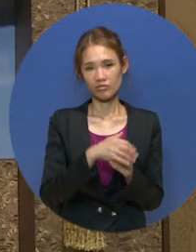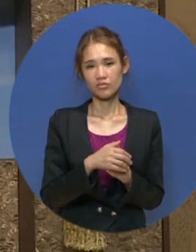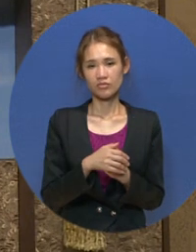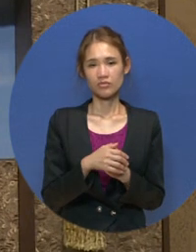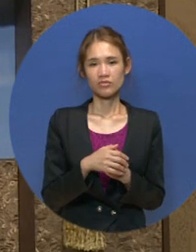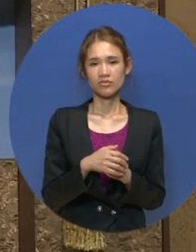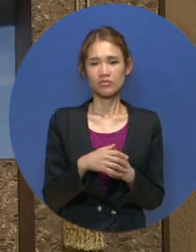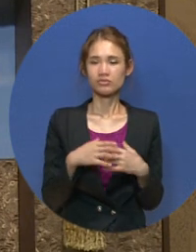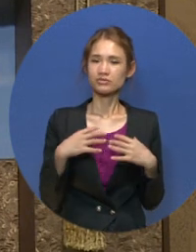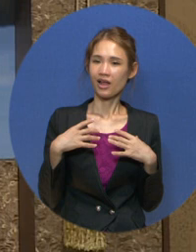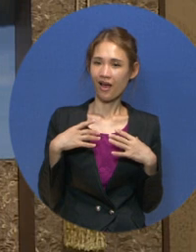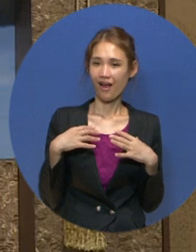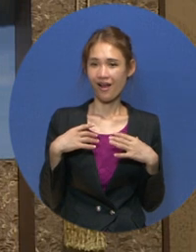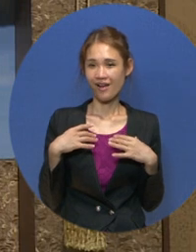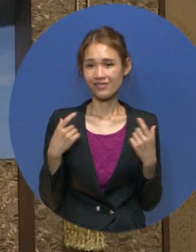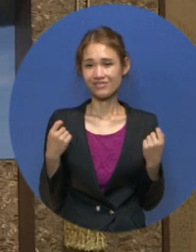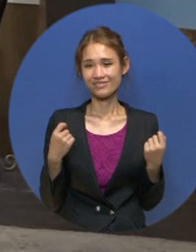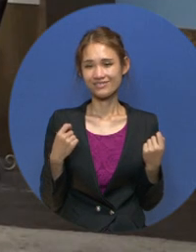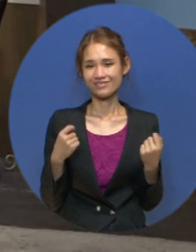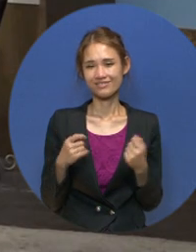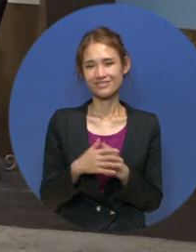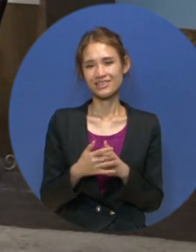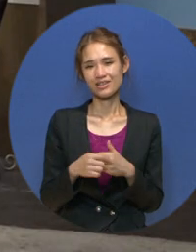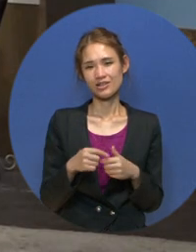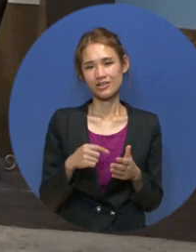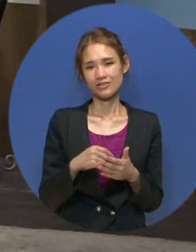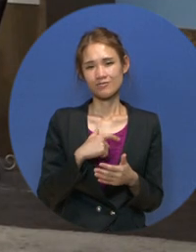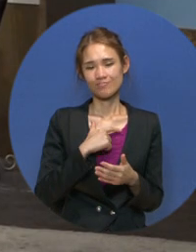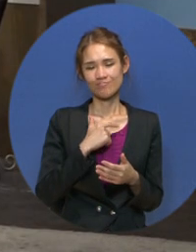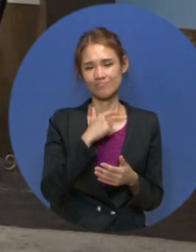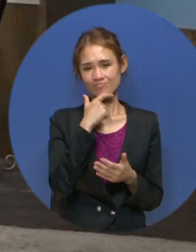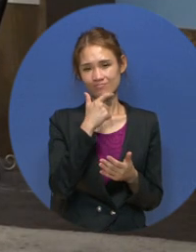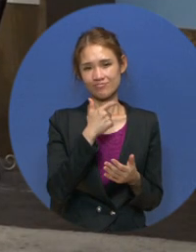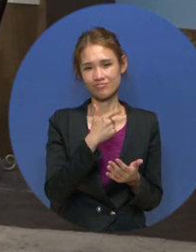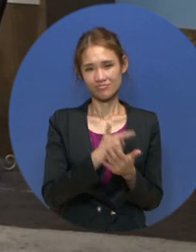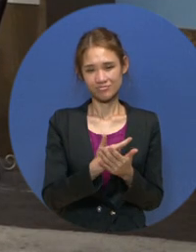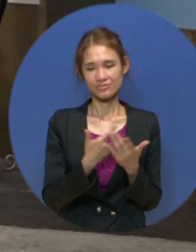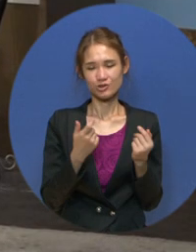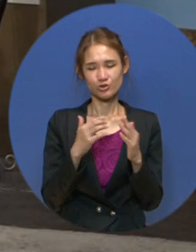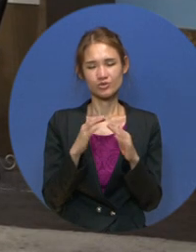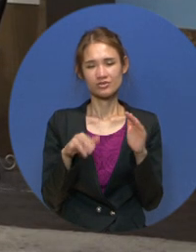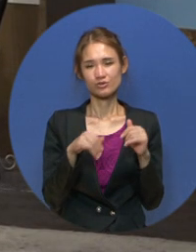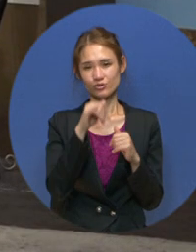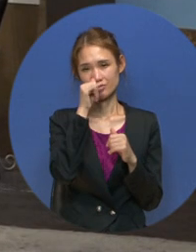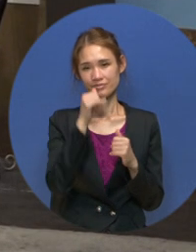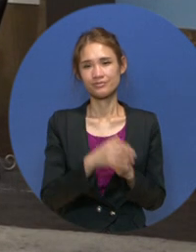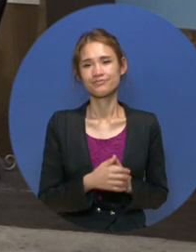그래서 이건 자랑을 해야 될 것 같아서 마음이 정말 네. 너무 감동적이네요. 그런 이웃들이 있습니다. 예. 네.